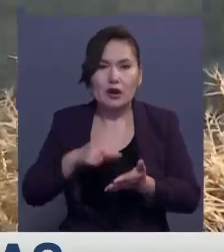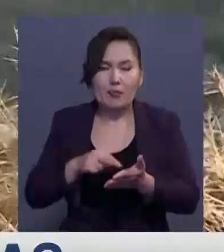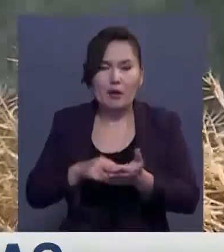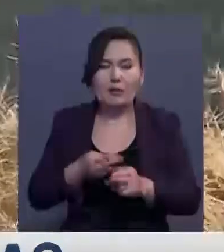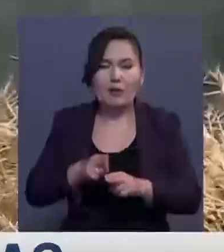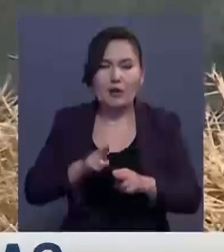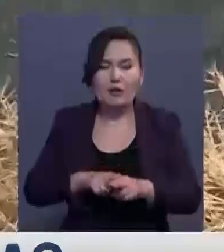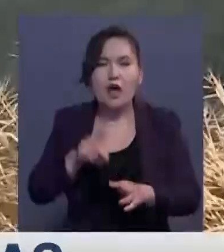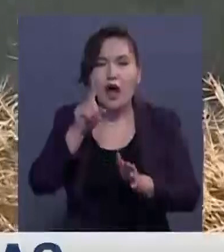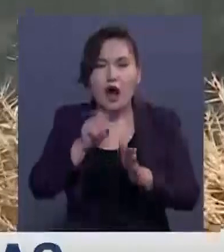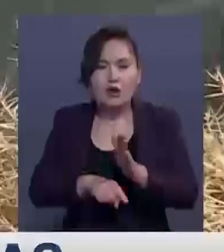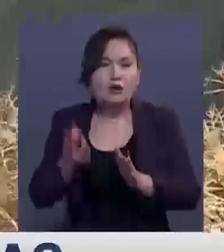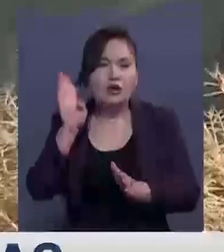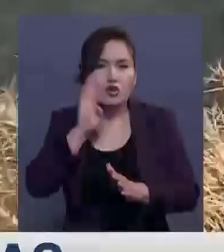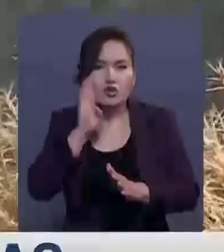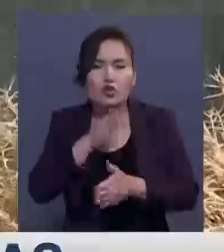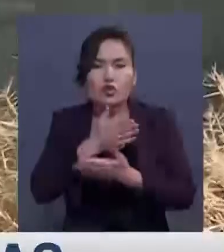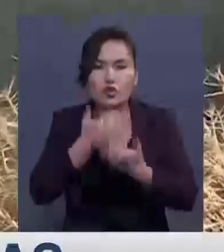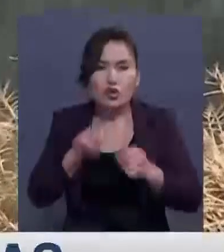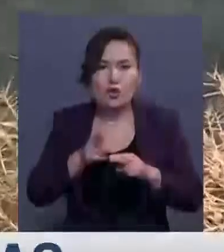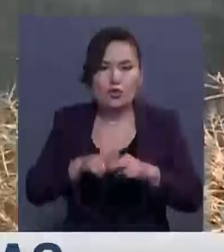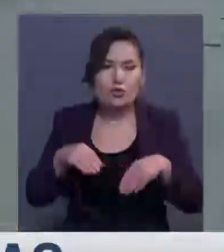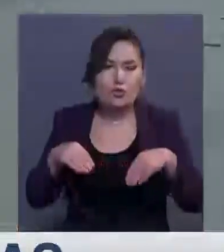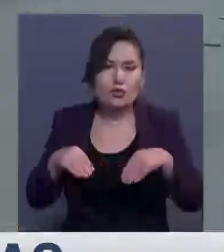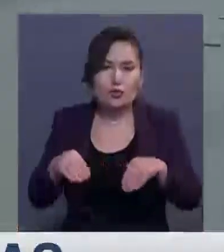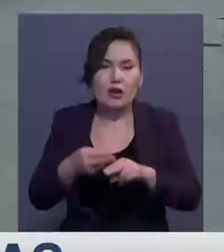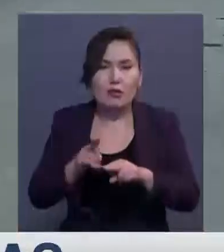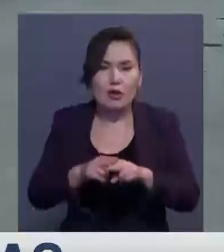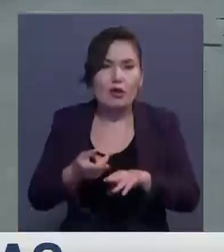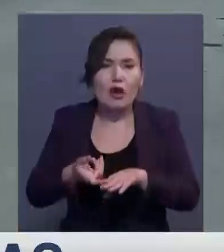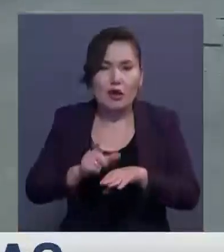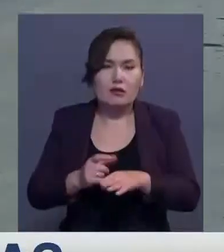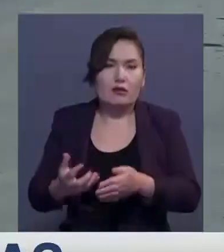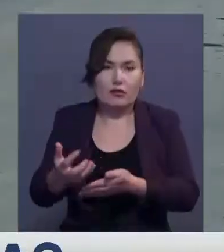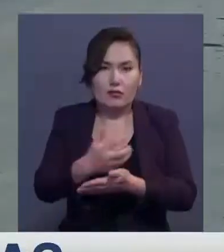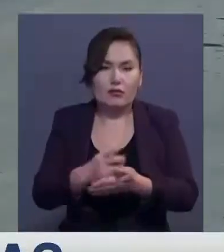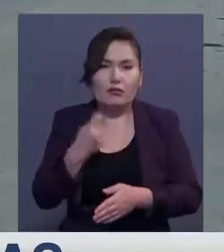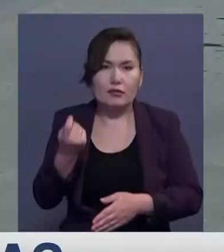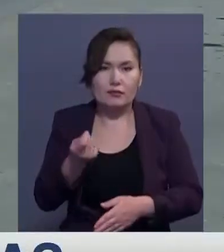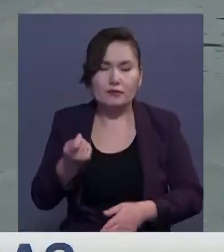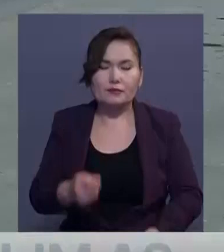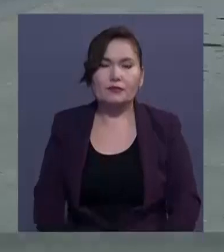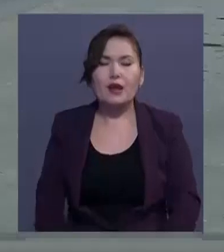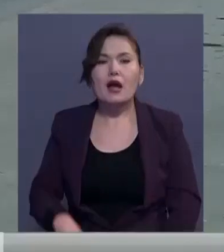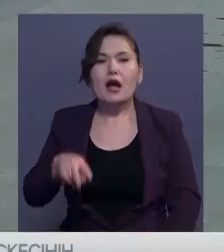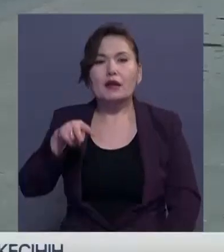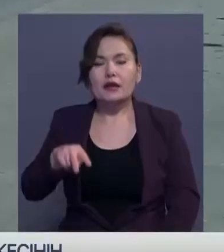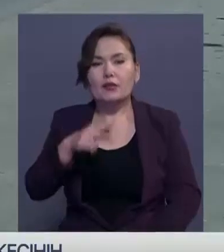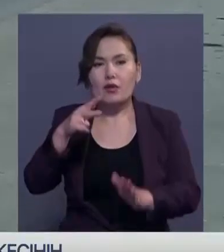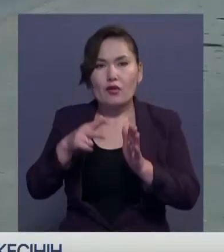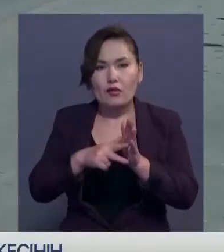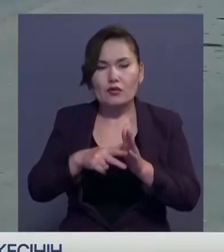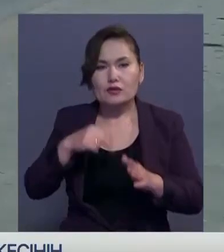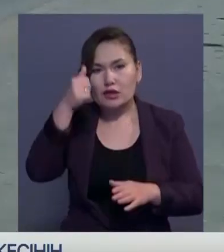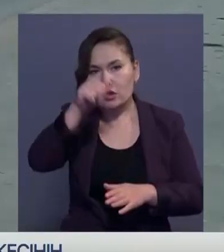Арзан тариф сұраған шаруалар өнім бағасын аспандатып жіберді дейді. Антимонопольный комитет бізді 2018-ден тартып